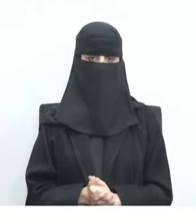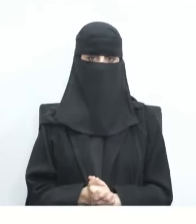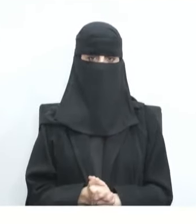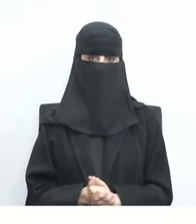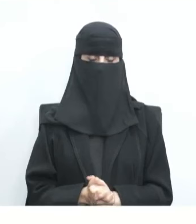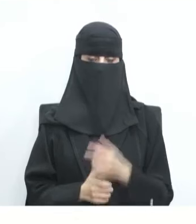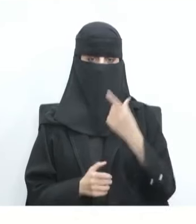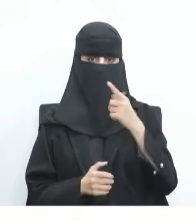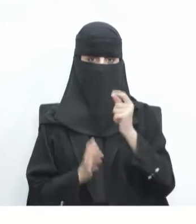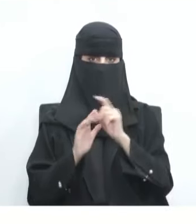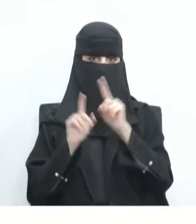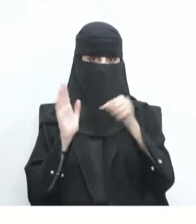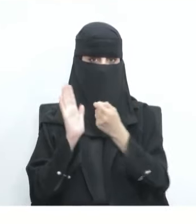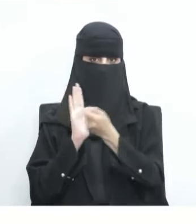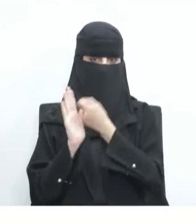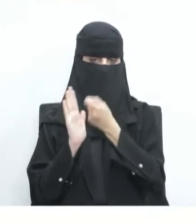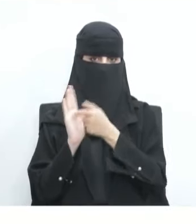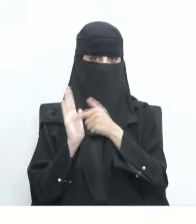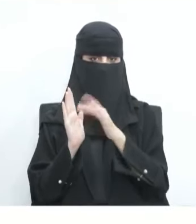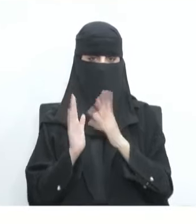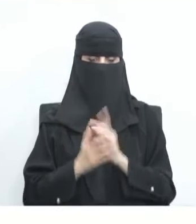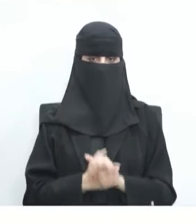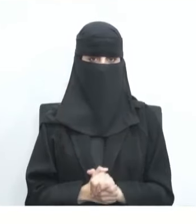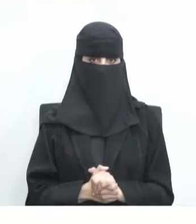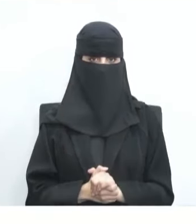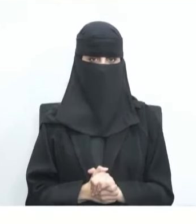استحسنت المعلمه ان تكون الافكار